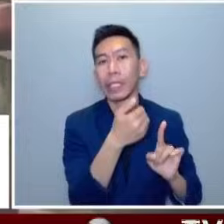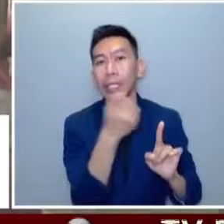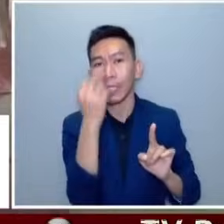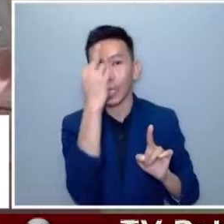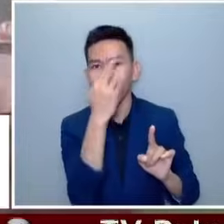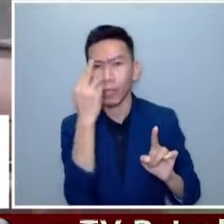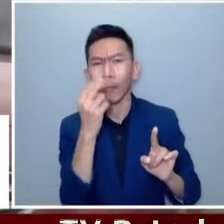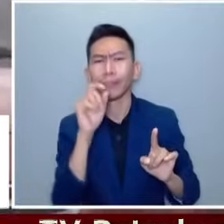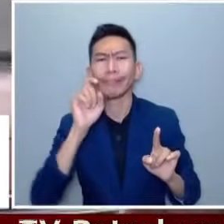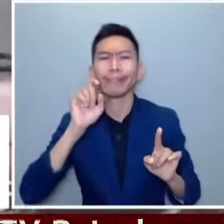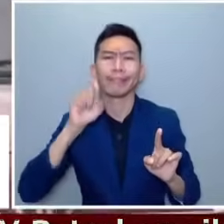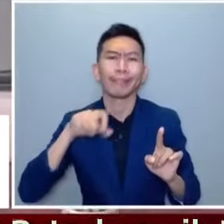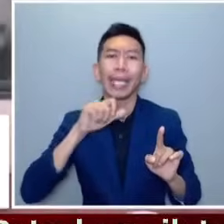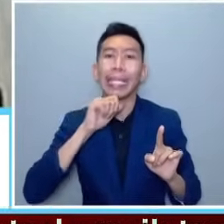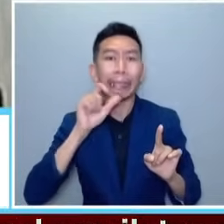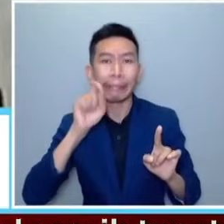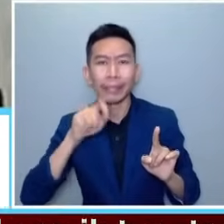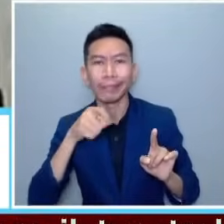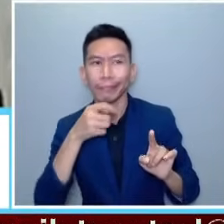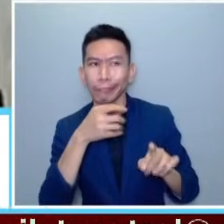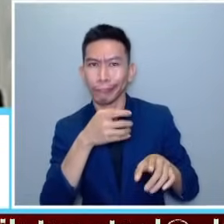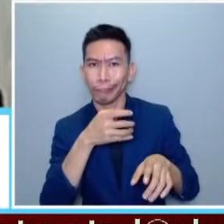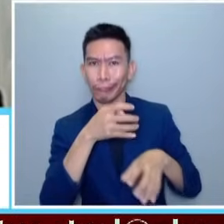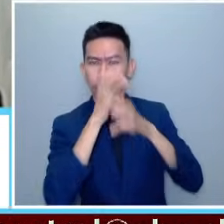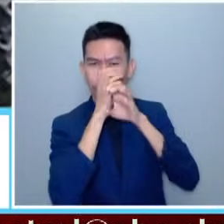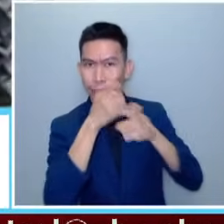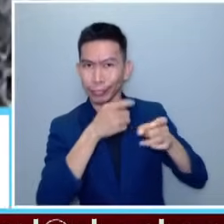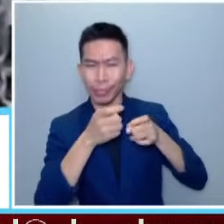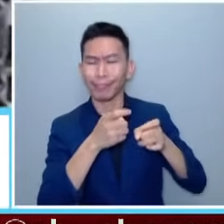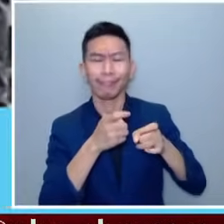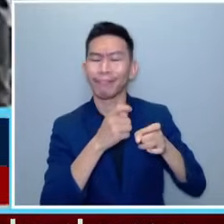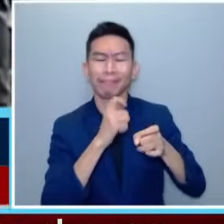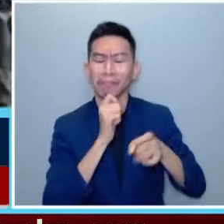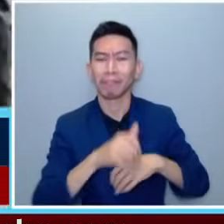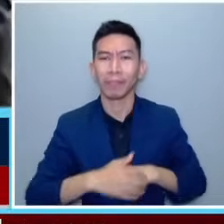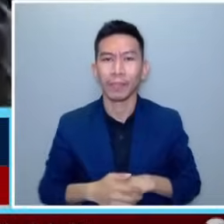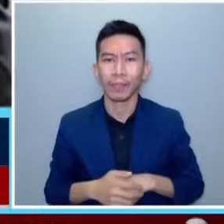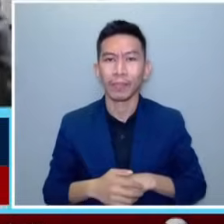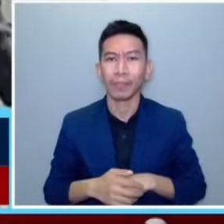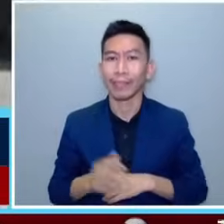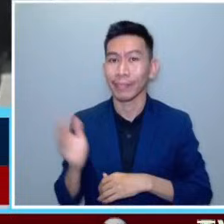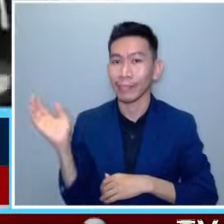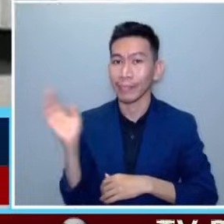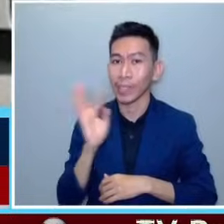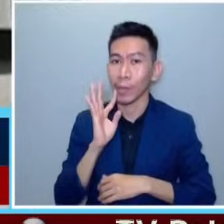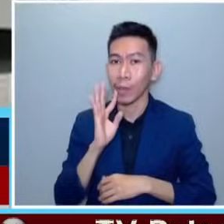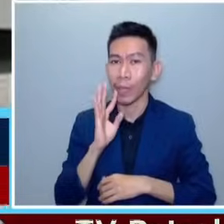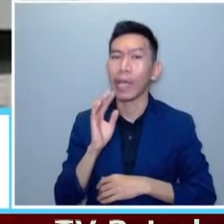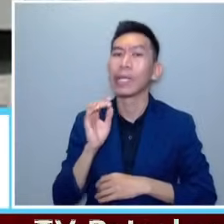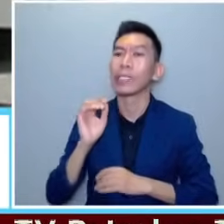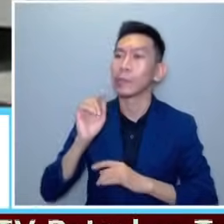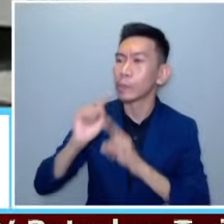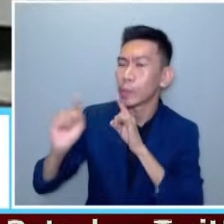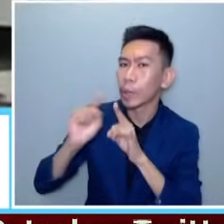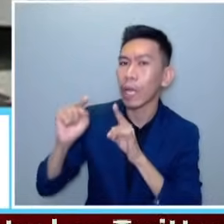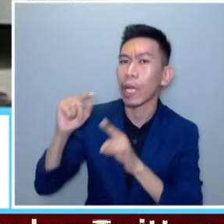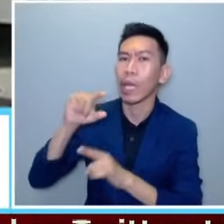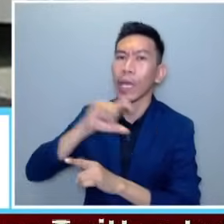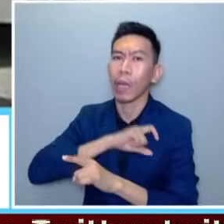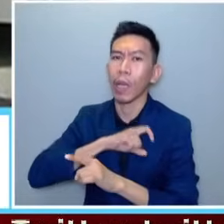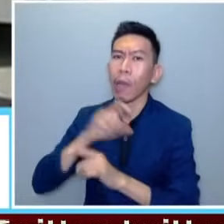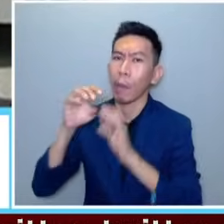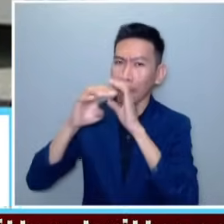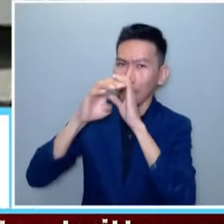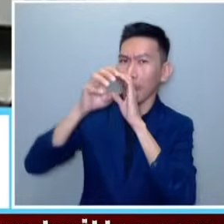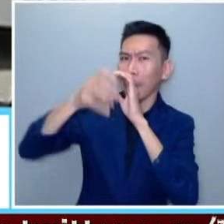sa pagpasok ng mga tao. We will coordinate with the PNP para maluwagan na yung checkpoint dyan because that's not a QCP, that's only